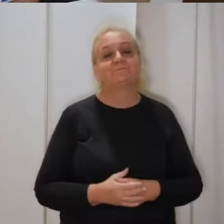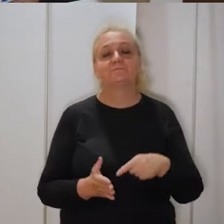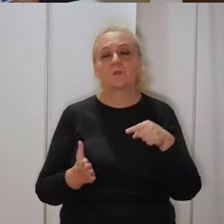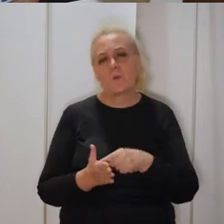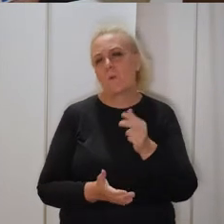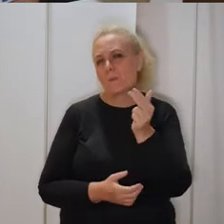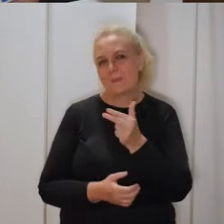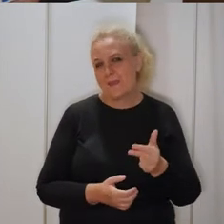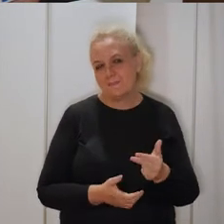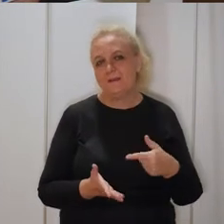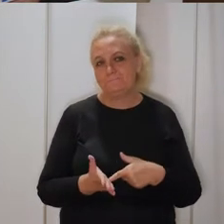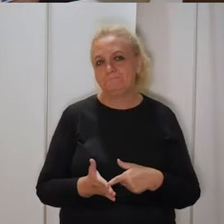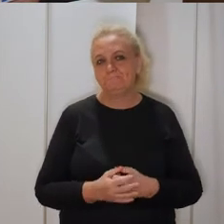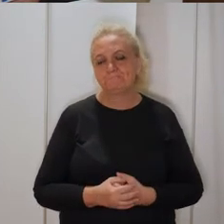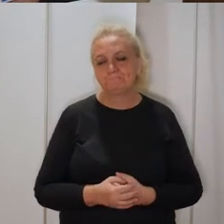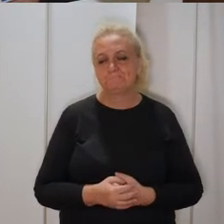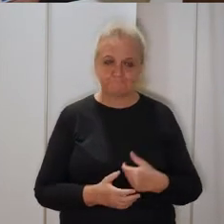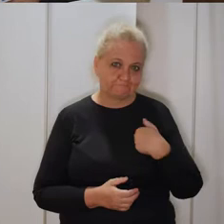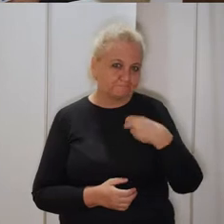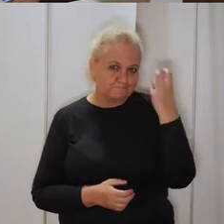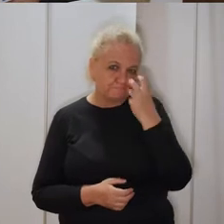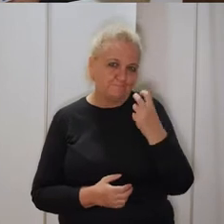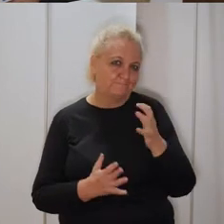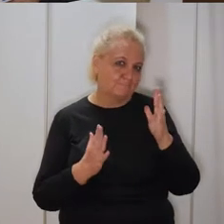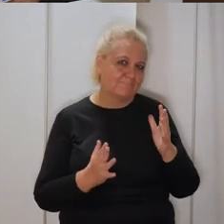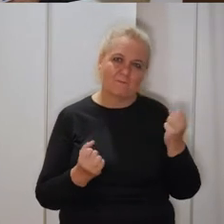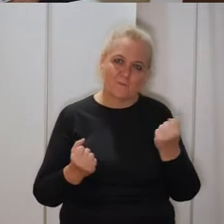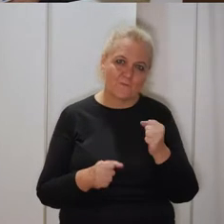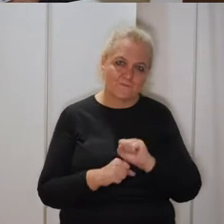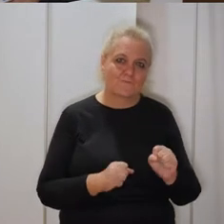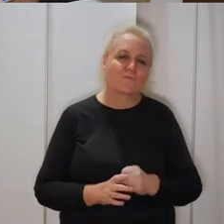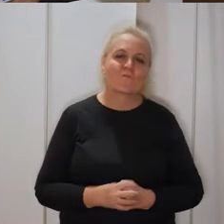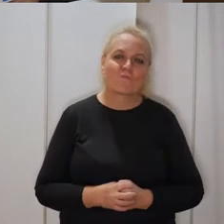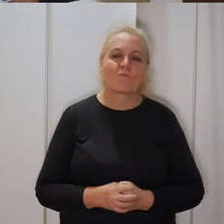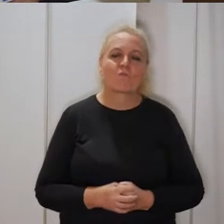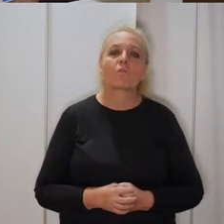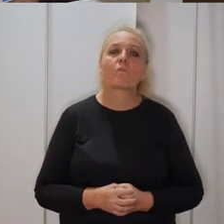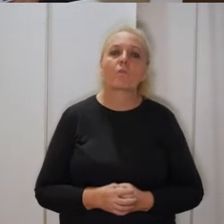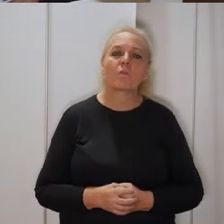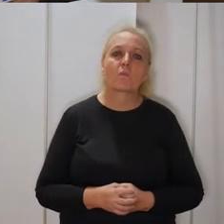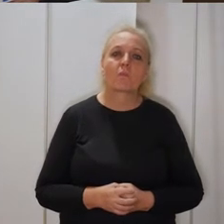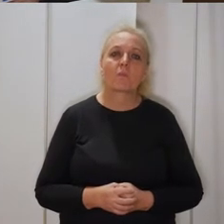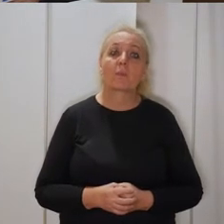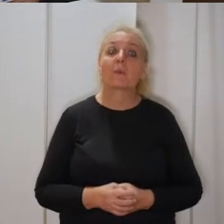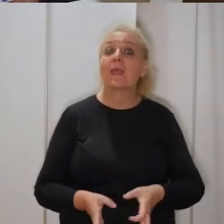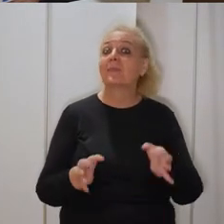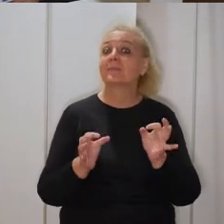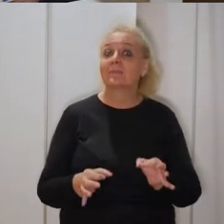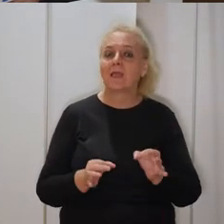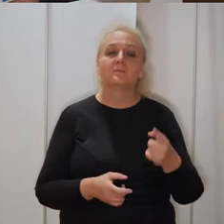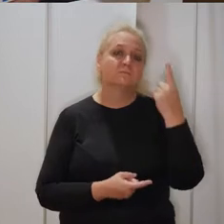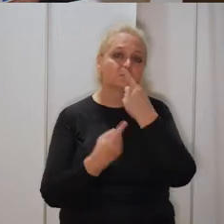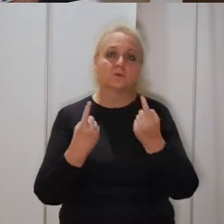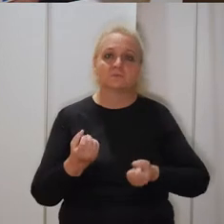to są tematy, którymi się interesuję, przy czym Teraz jak myślę o